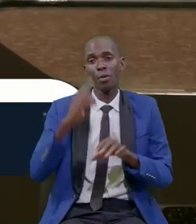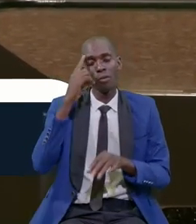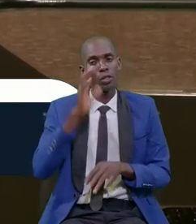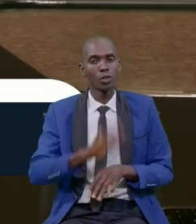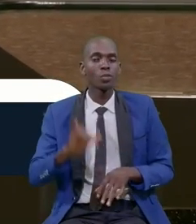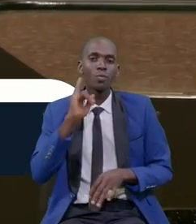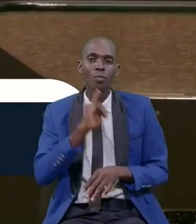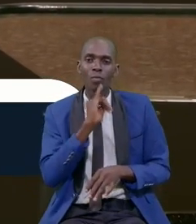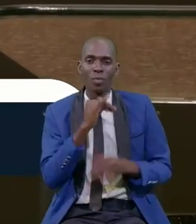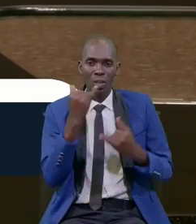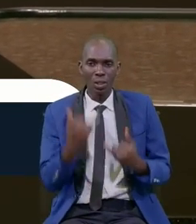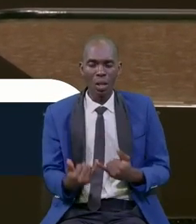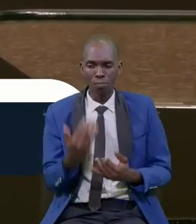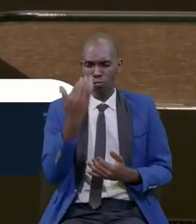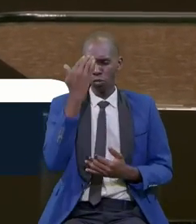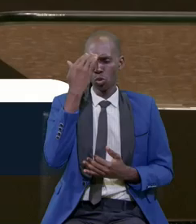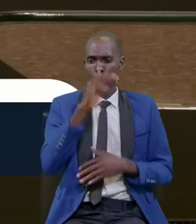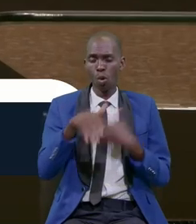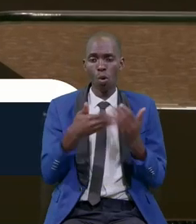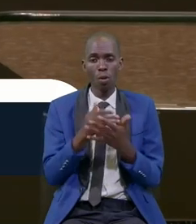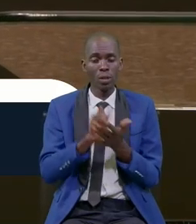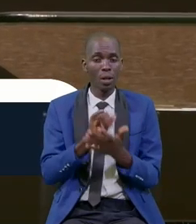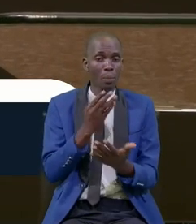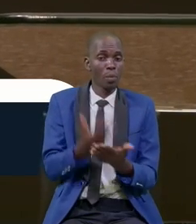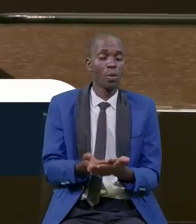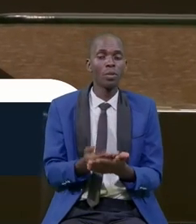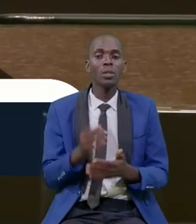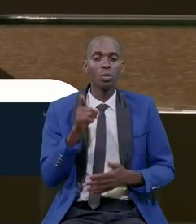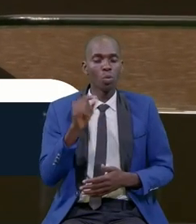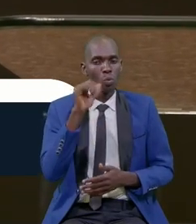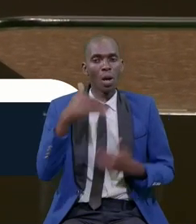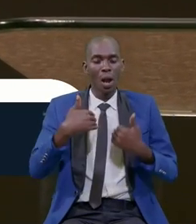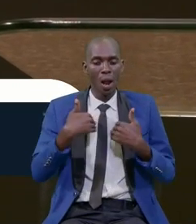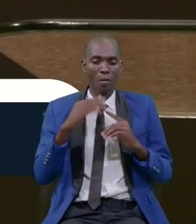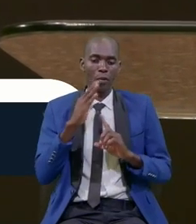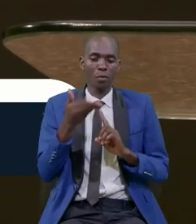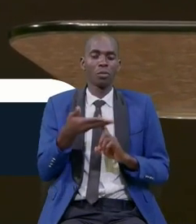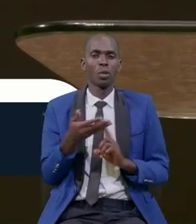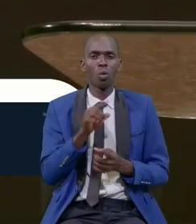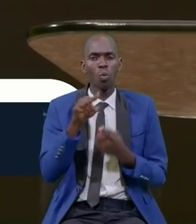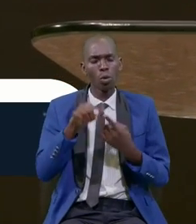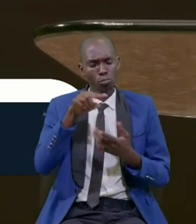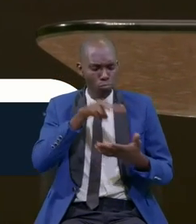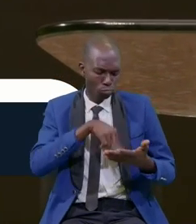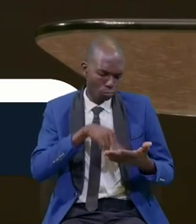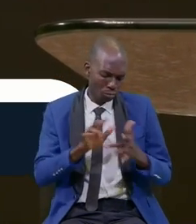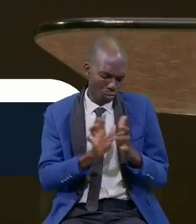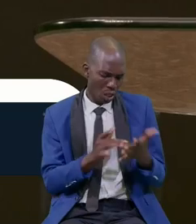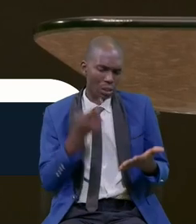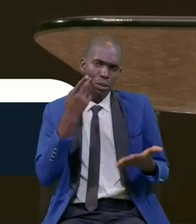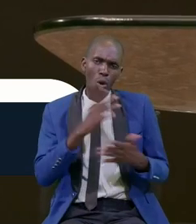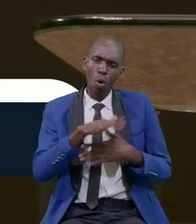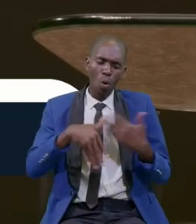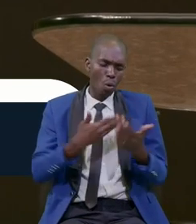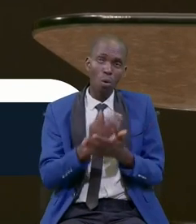Donc, en percevant, en voyant ces faits, ces réalités, elle a sa conviction. Quand vous lisez la Bible, vous avez vu ce que Dieu